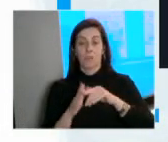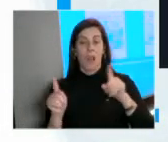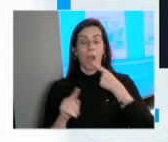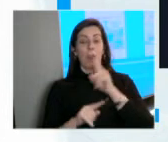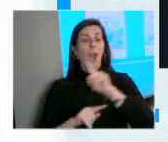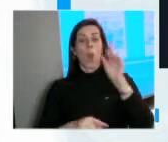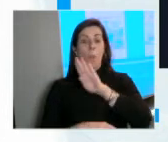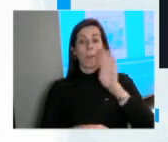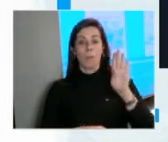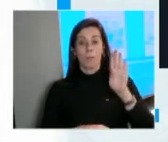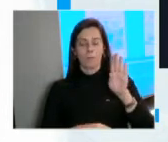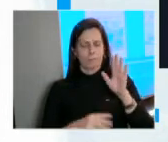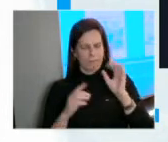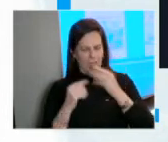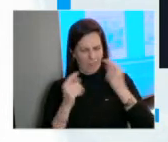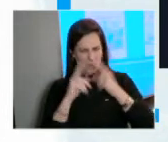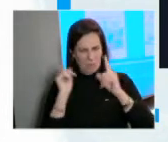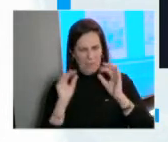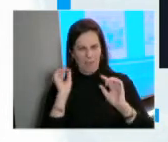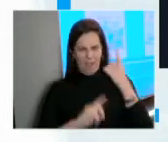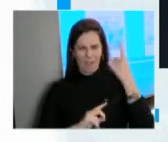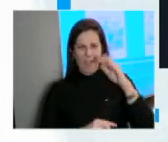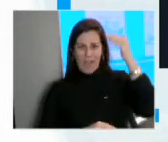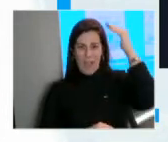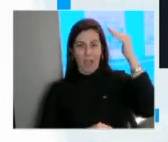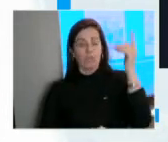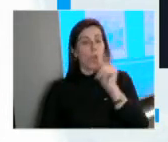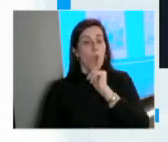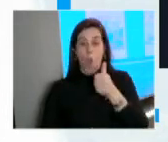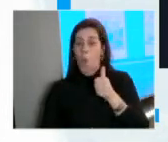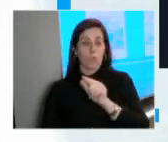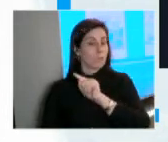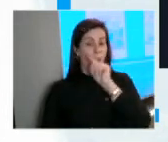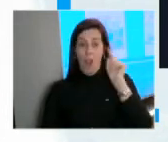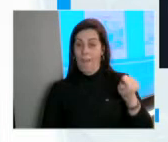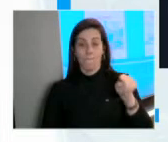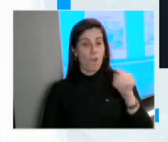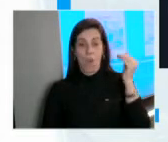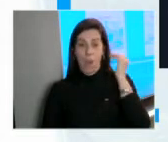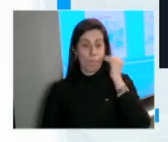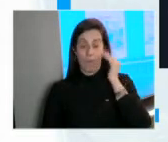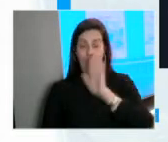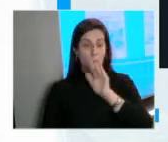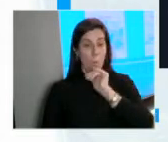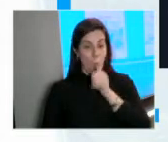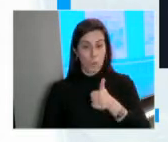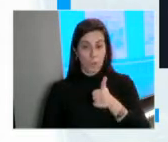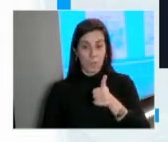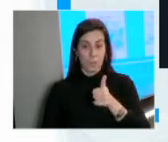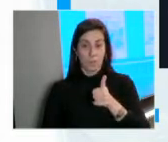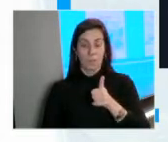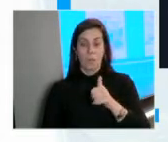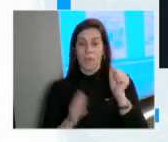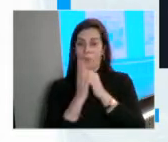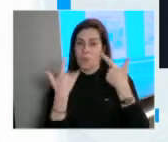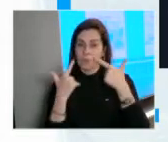לא ביבי, וההזיה אכן קרתה. גנץ, שימו לב, מסרב להזמנת טראמפ לבוא לבית הלבן, וגדודי